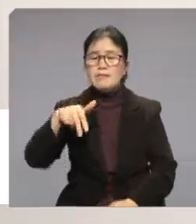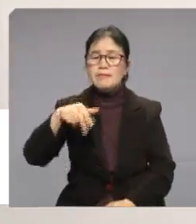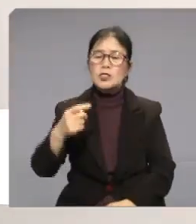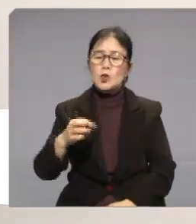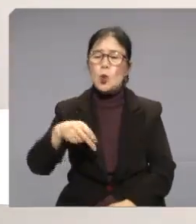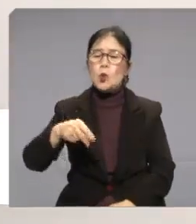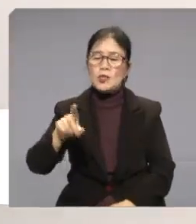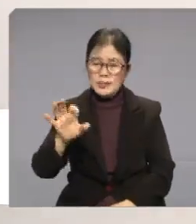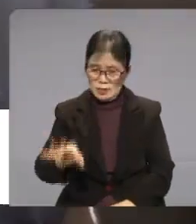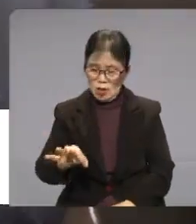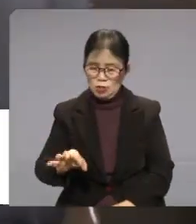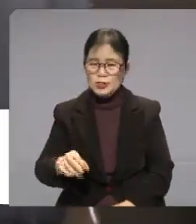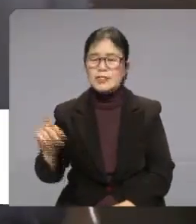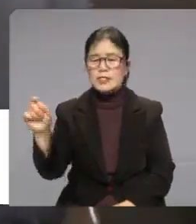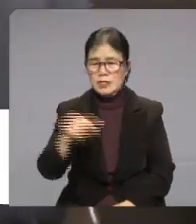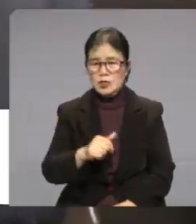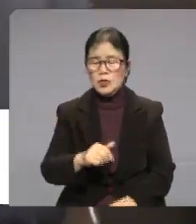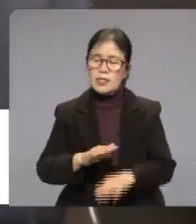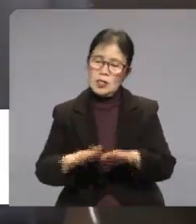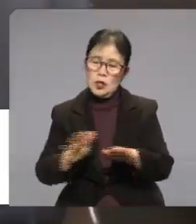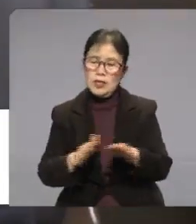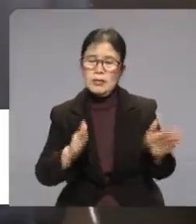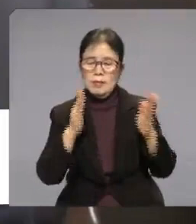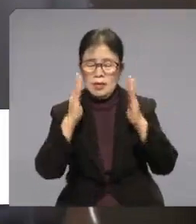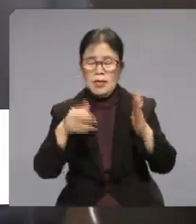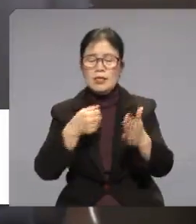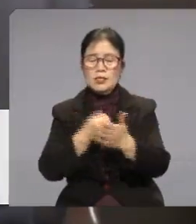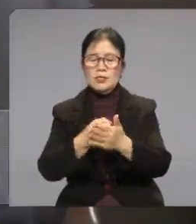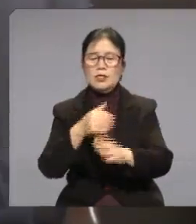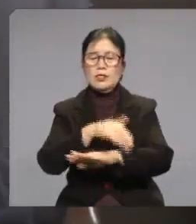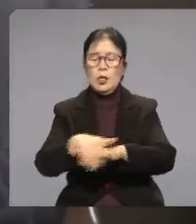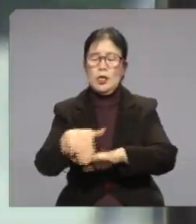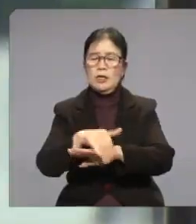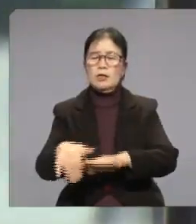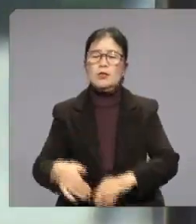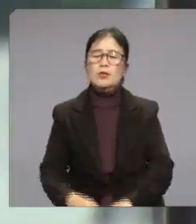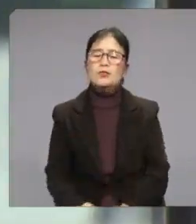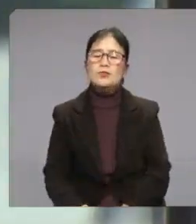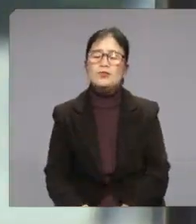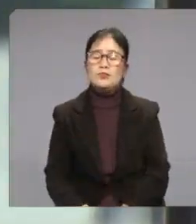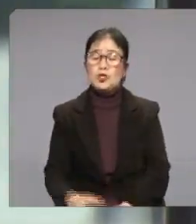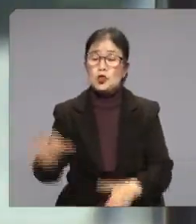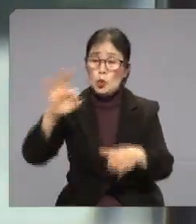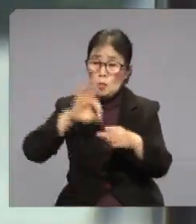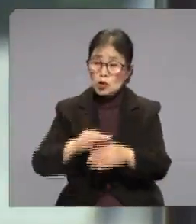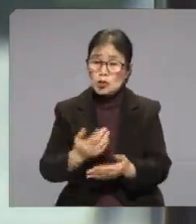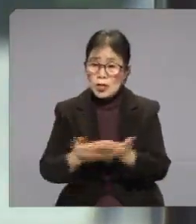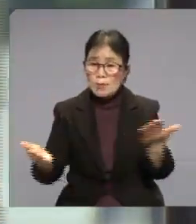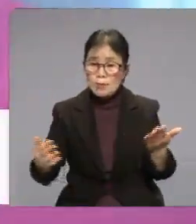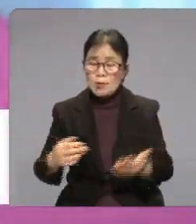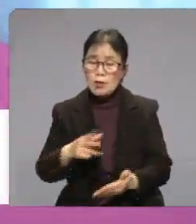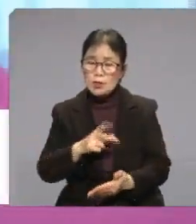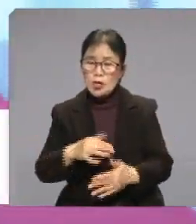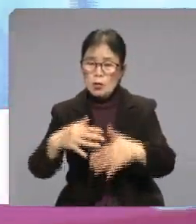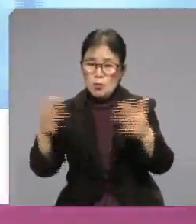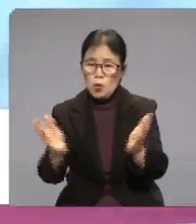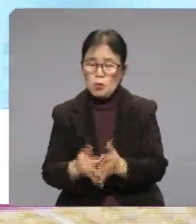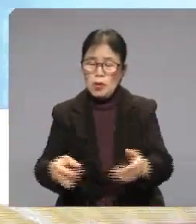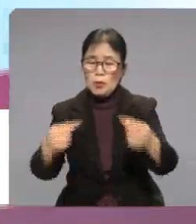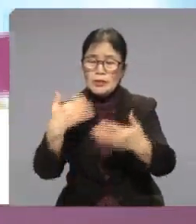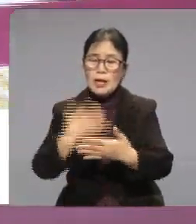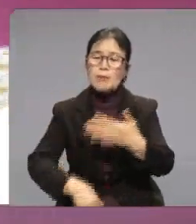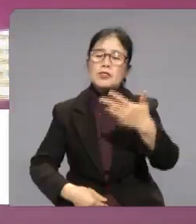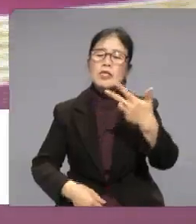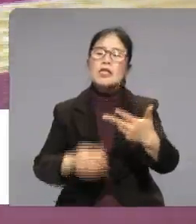의원 사건도 신속히 처리 방향을 결정할 계획입니다. 돈봉투 살포 의원 모임에 나온 나머지